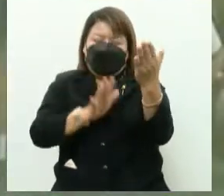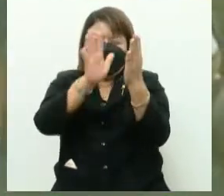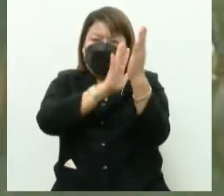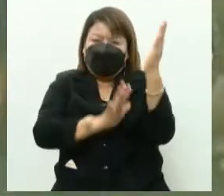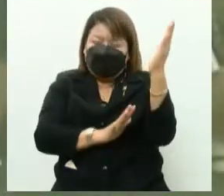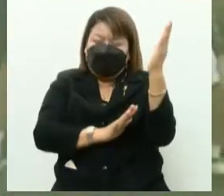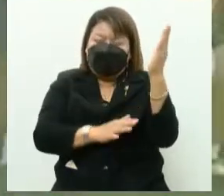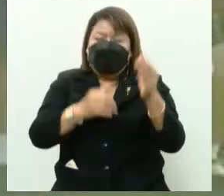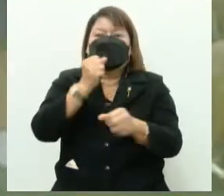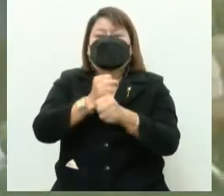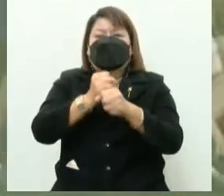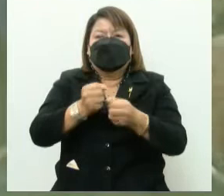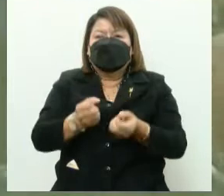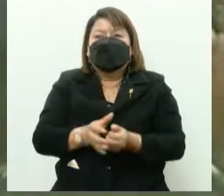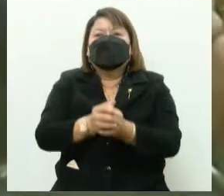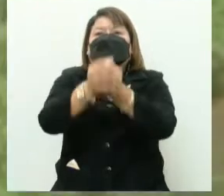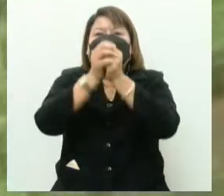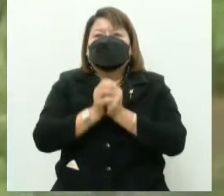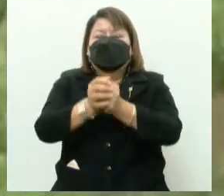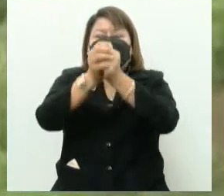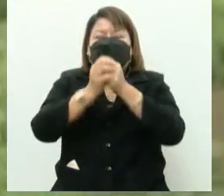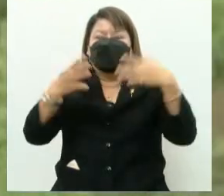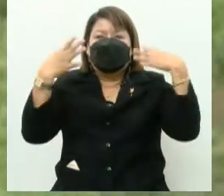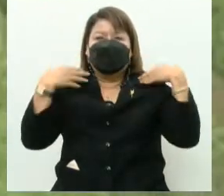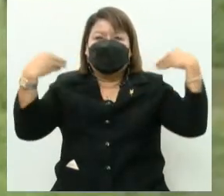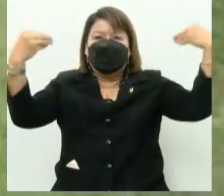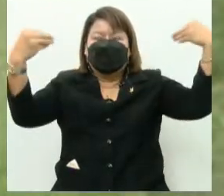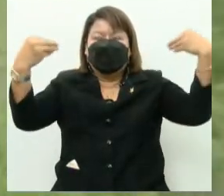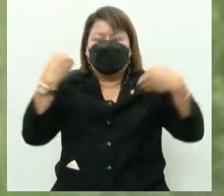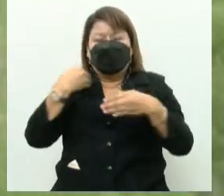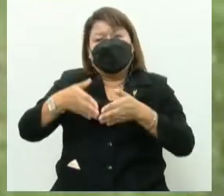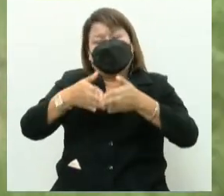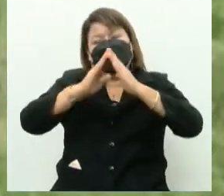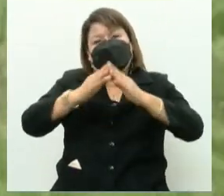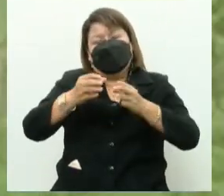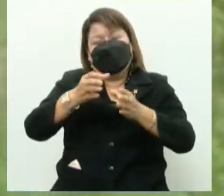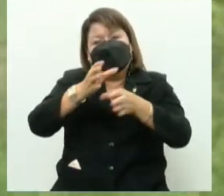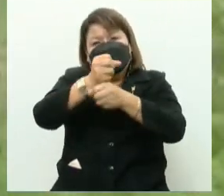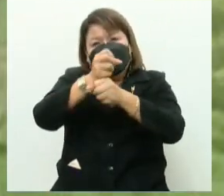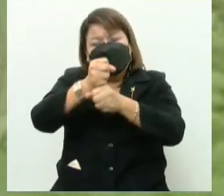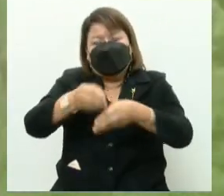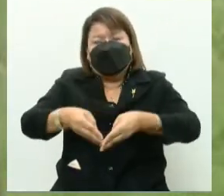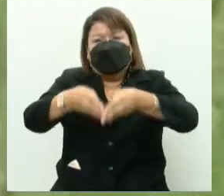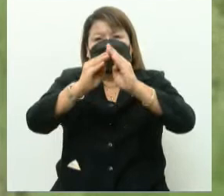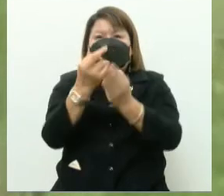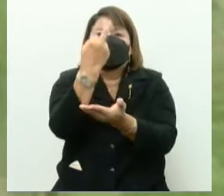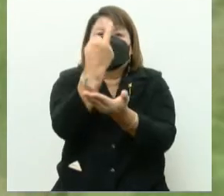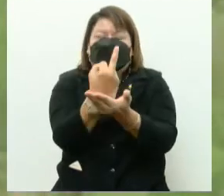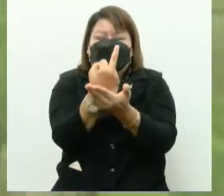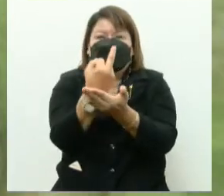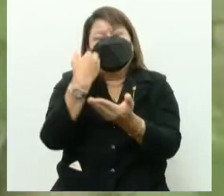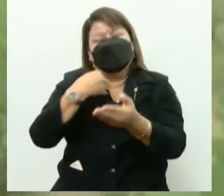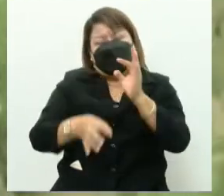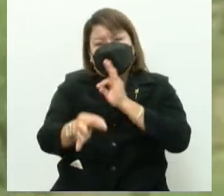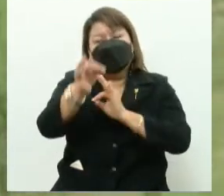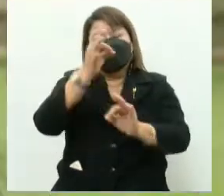พิธีบวงสรวงเทพเจ้าโดยมีปราสาทประธานเป็นที่ประดิษฐานศิวลึงแสดงสัญลักษณ์แทนเขาพระ